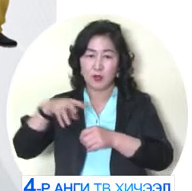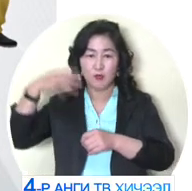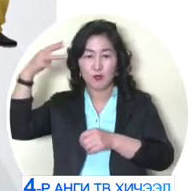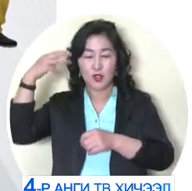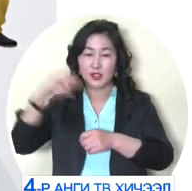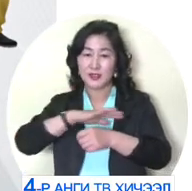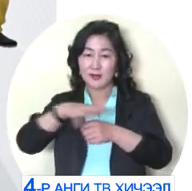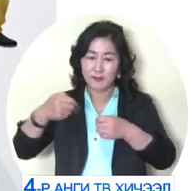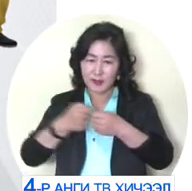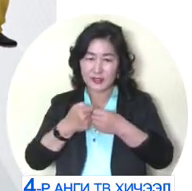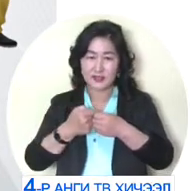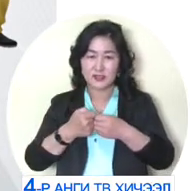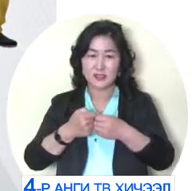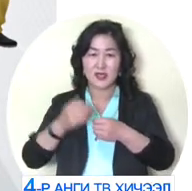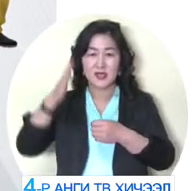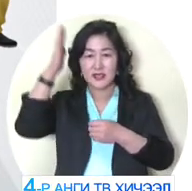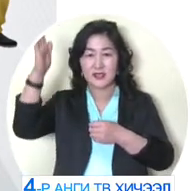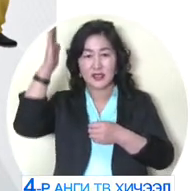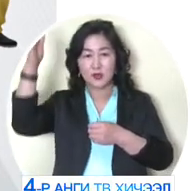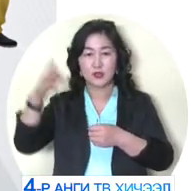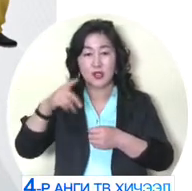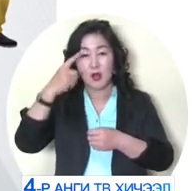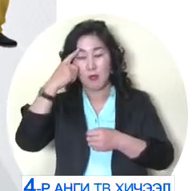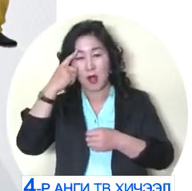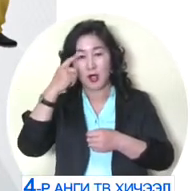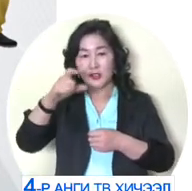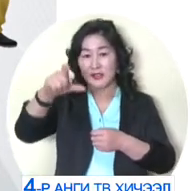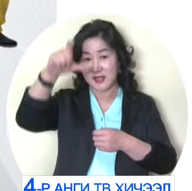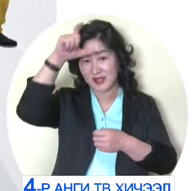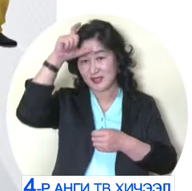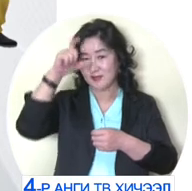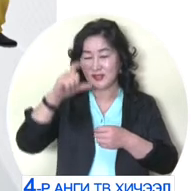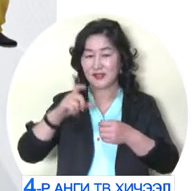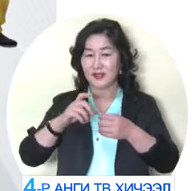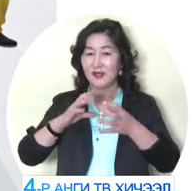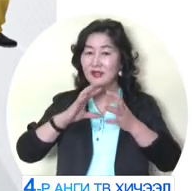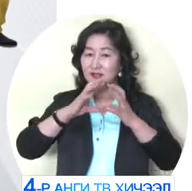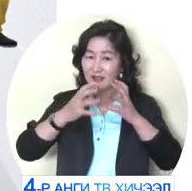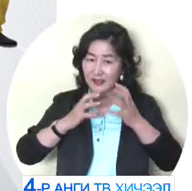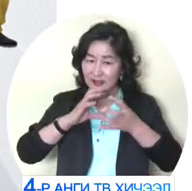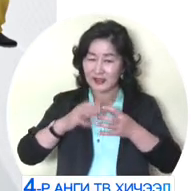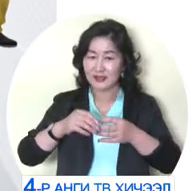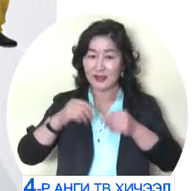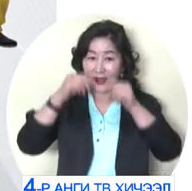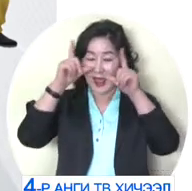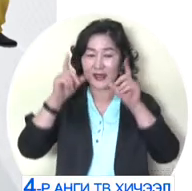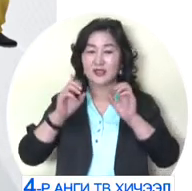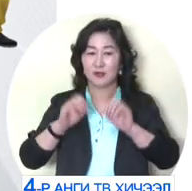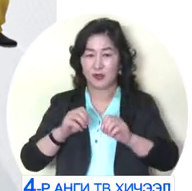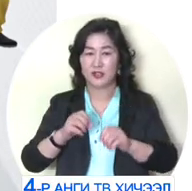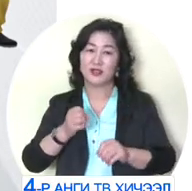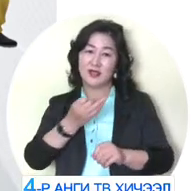ирээдүйд Монгол эрдэмтэд дэлхийд гайхагдах болно гэдэгт итгэж байна. Сурагч